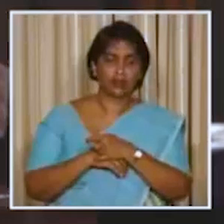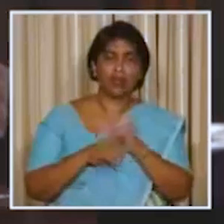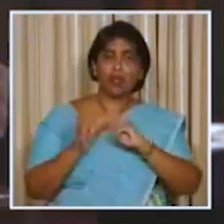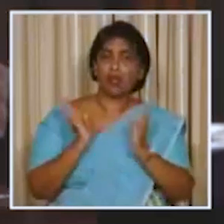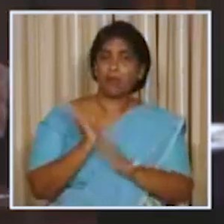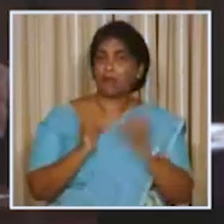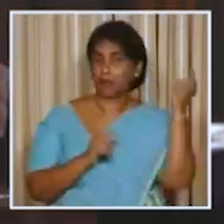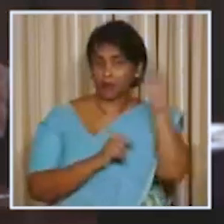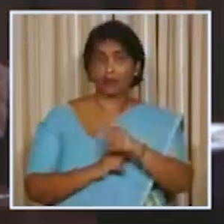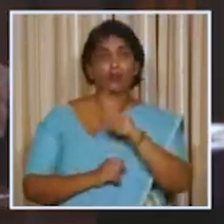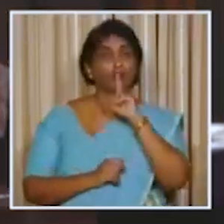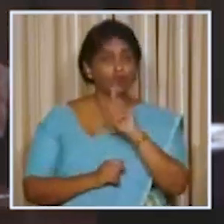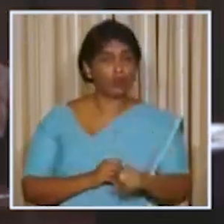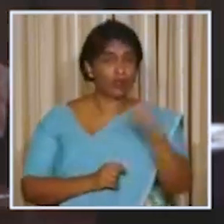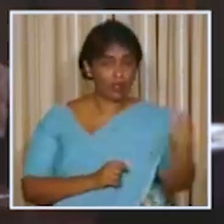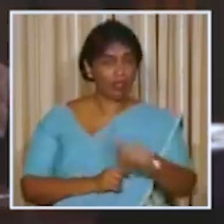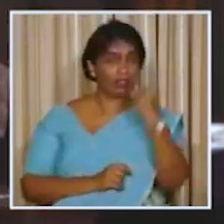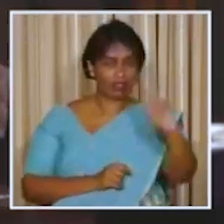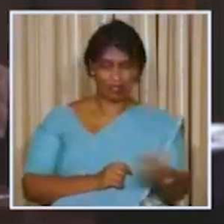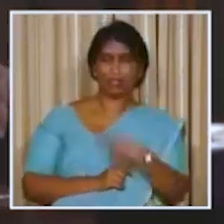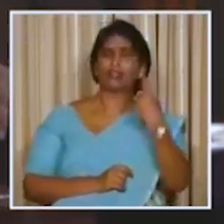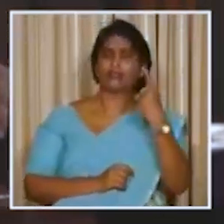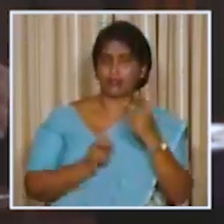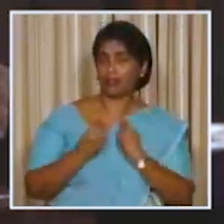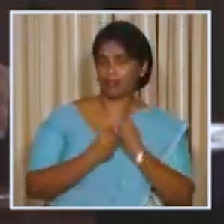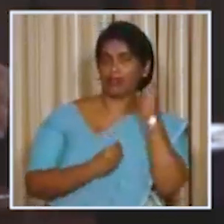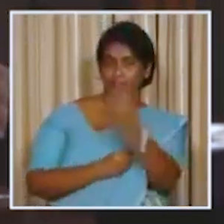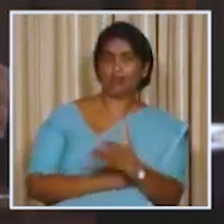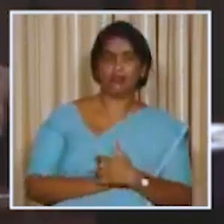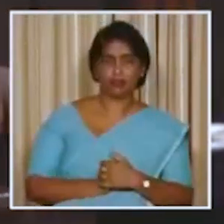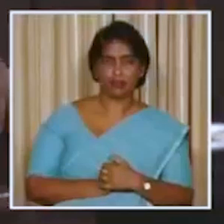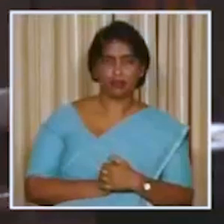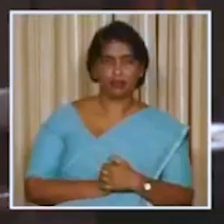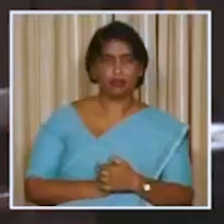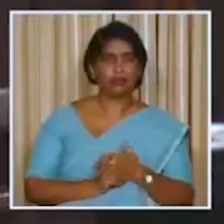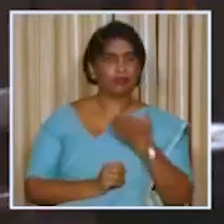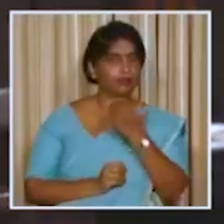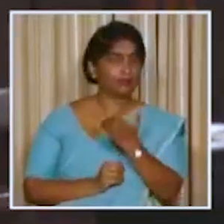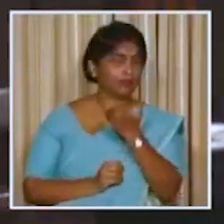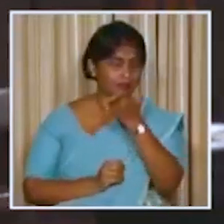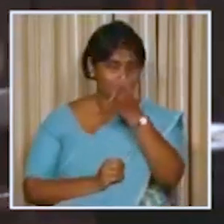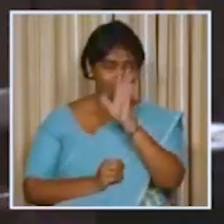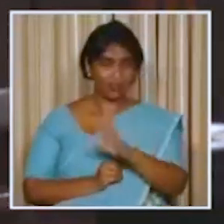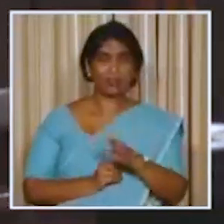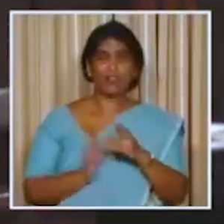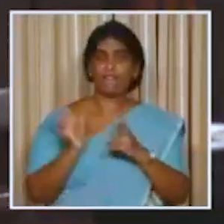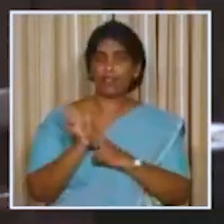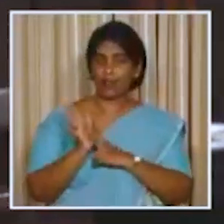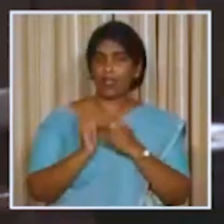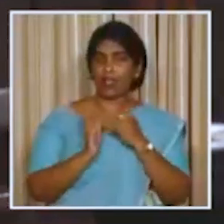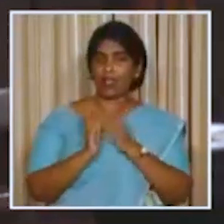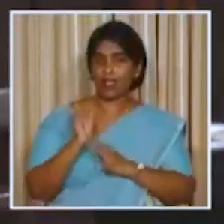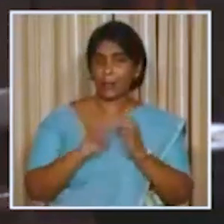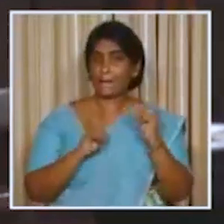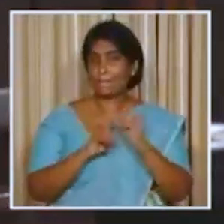நாங்கள் இதுக்கான வேலை திட்டத்தை செய்வோம் என்று உங்களுடைய சக ராஜாங்க அமைச்சர்கள் வியாலேந்திரன் புள்ளியான் போன்றவர்கள் சொன்னார்கள்,